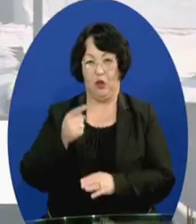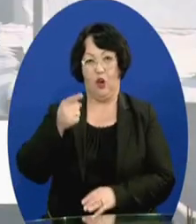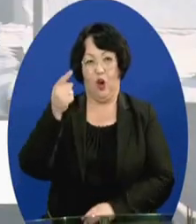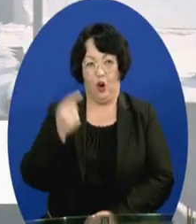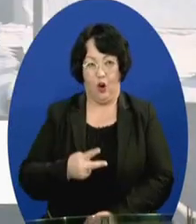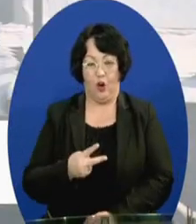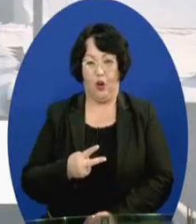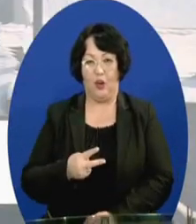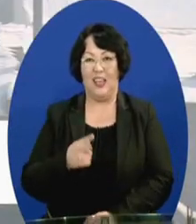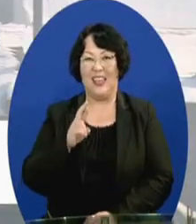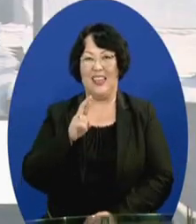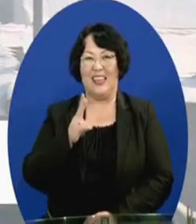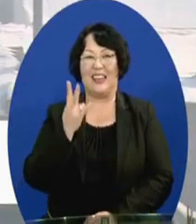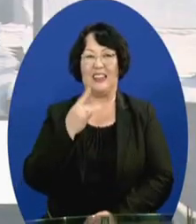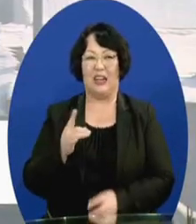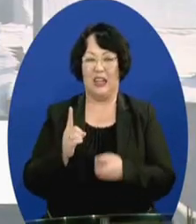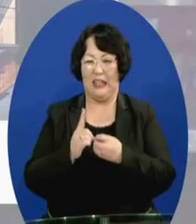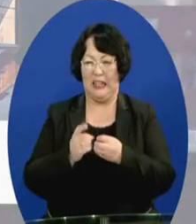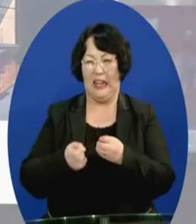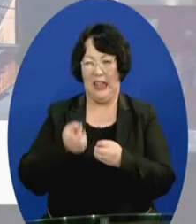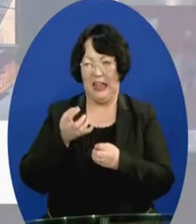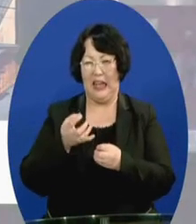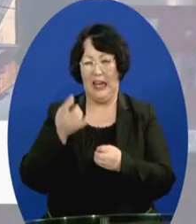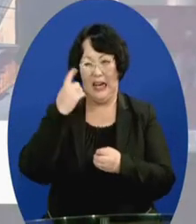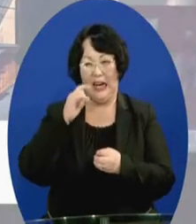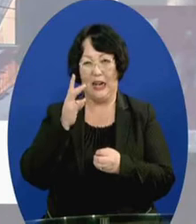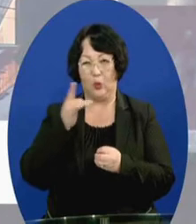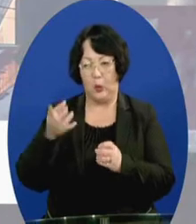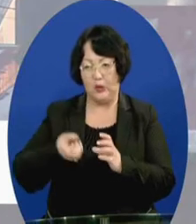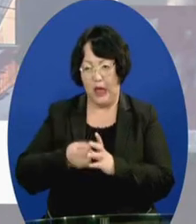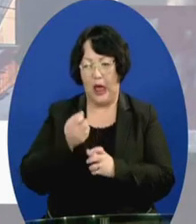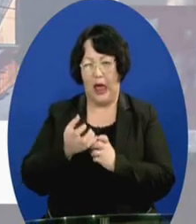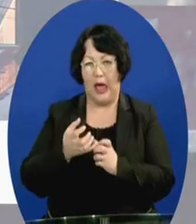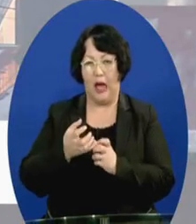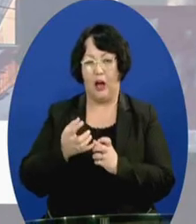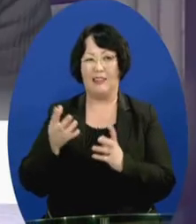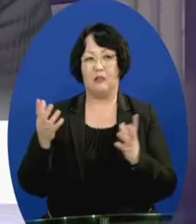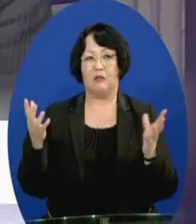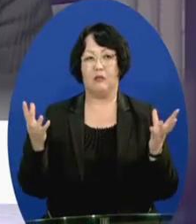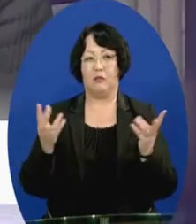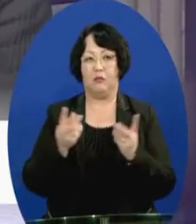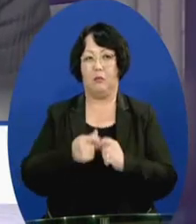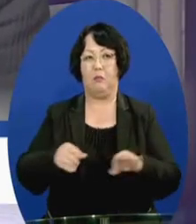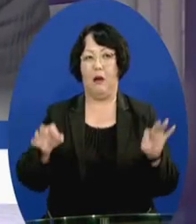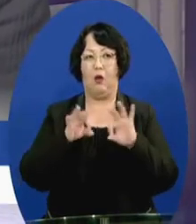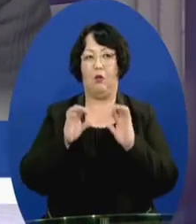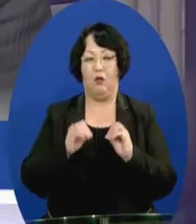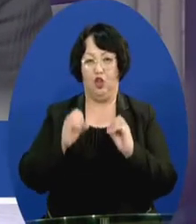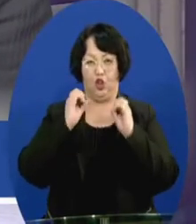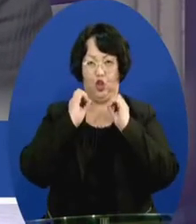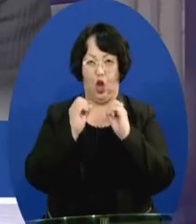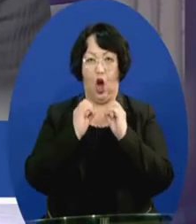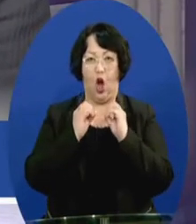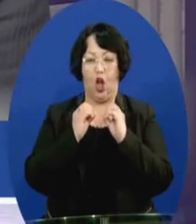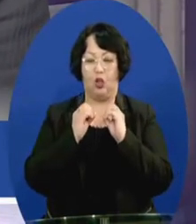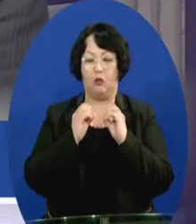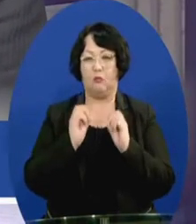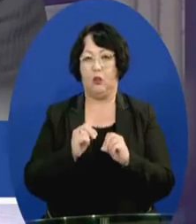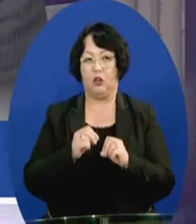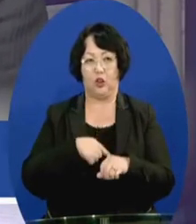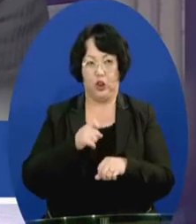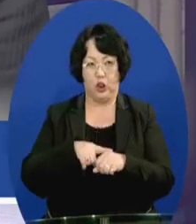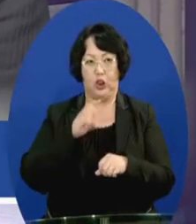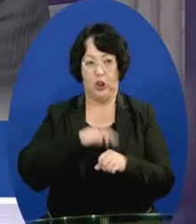Хоёрдугаарт нь яндангуудын тоог одоо энэ түүхийн нүүрс төлж байгаа яндангуудын тоог байхгүй болгоно. Тэг болох зорилтоор бид